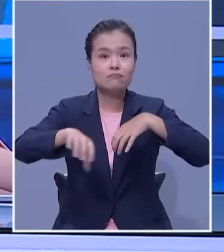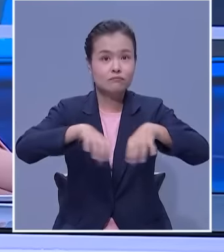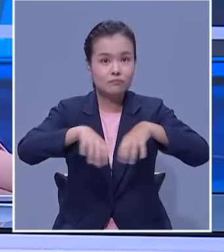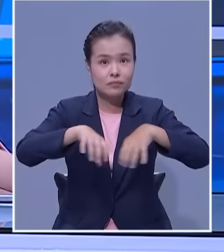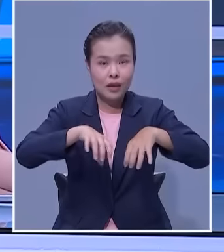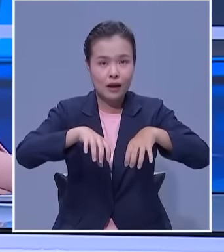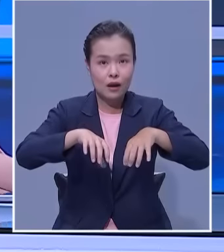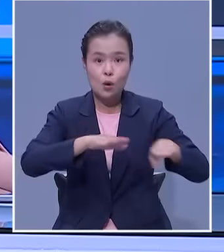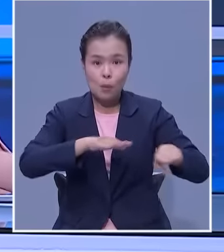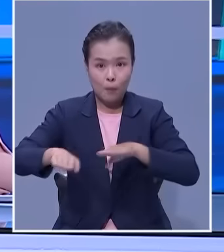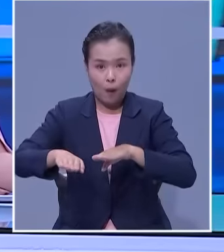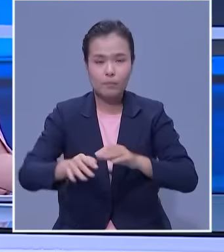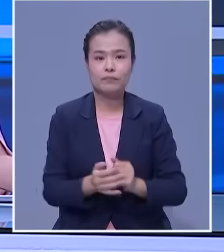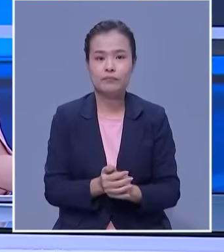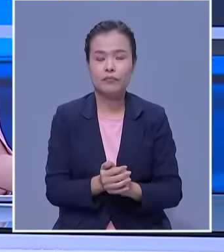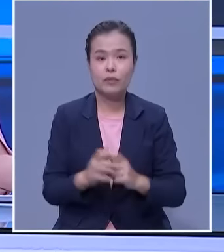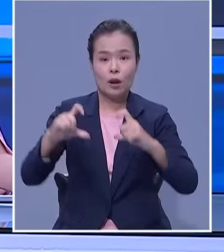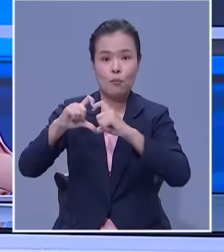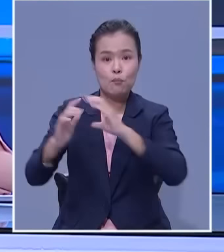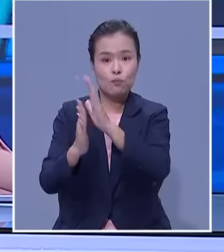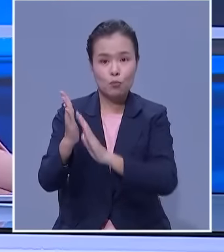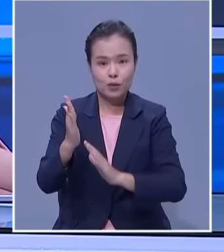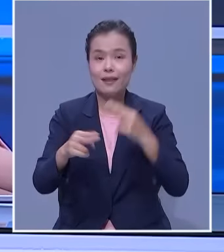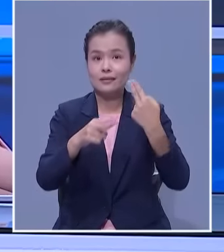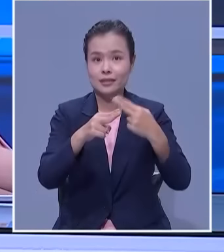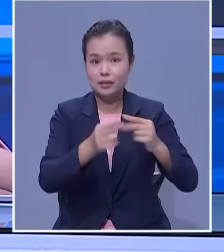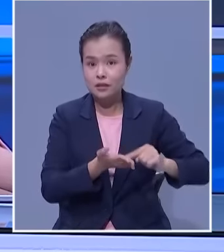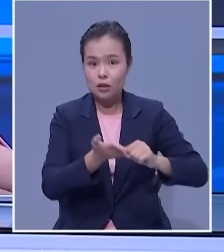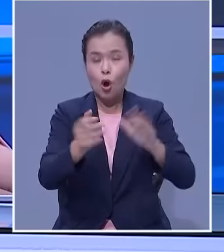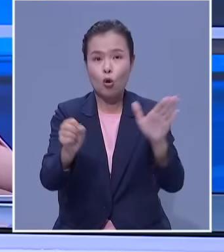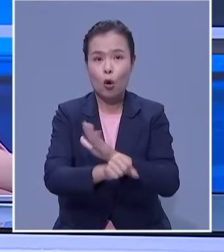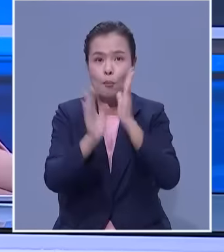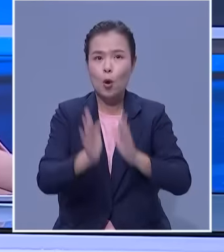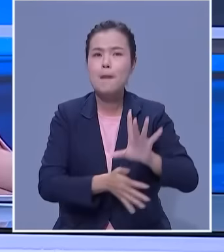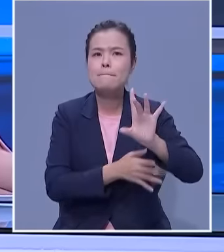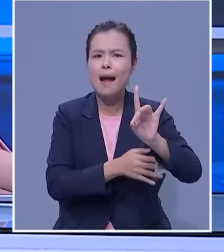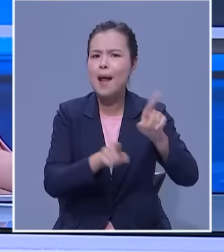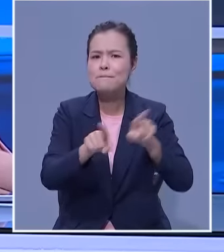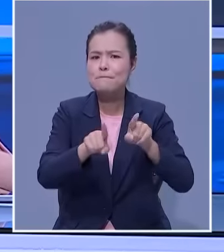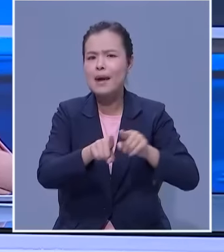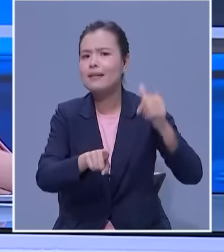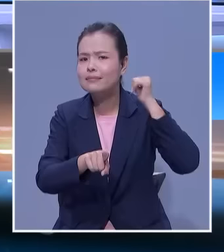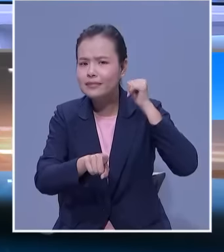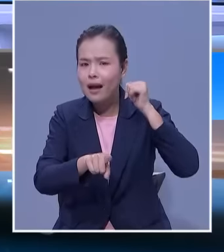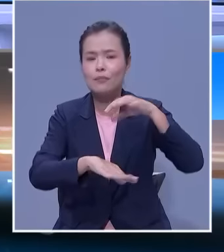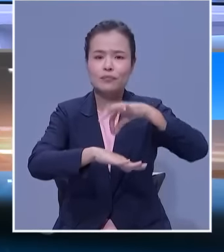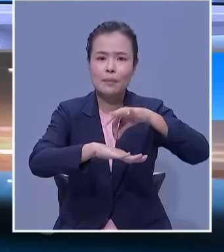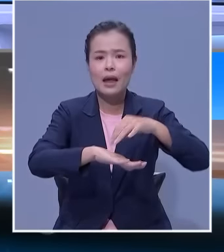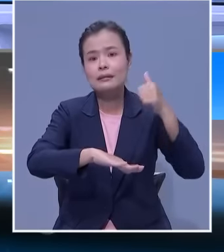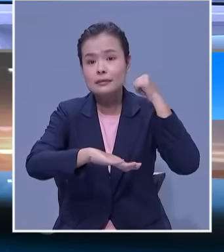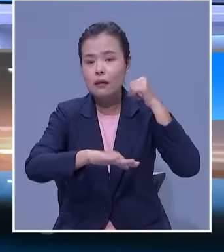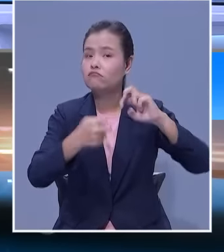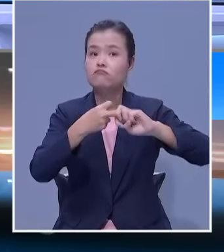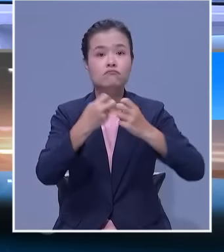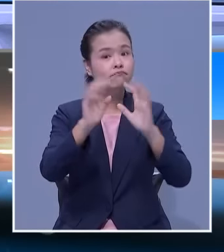พรรคที่พร้อมอันดับ 1ก็คือพรรคภูมิใจไทยนะคะส่งรายชื่อครบ 8คนเหมือนเดิมทุกอย่างคือชื่อเดิมใช่คือไม่มี